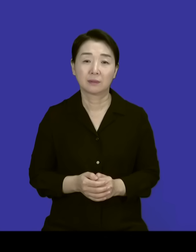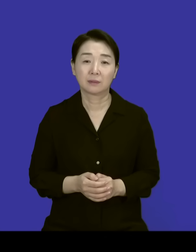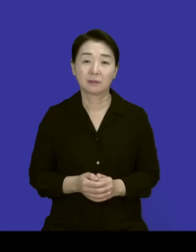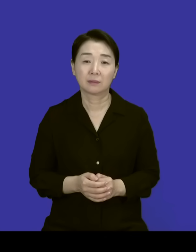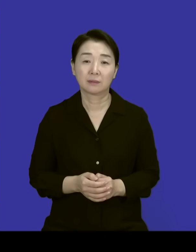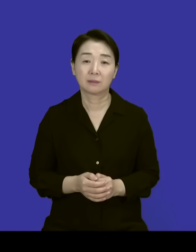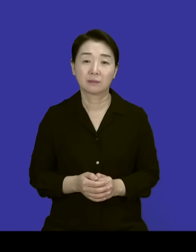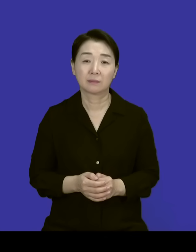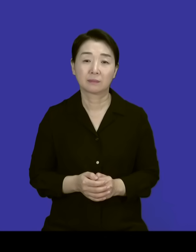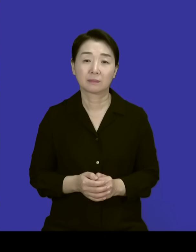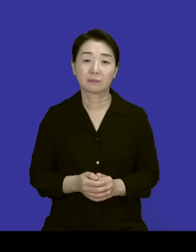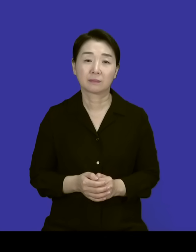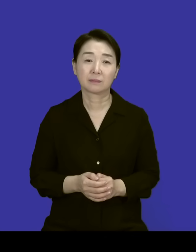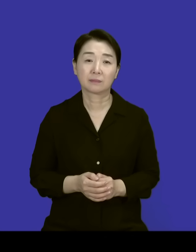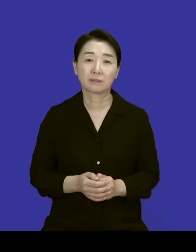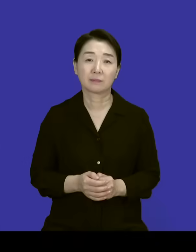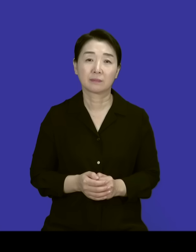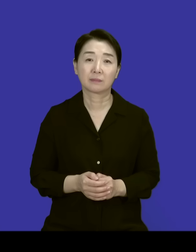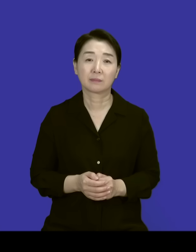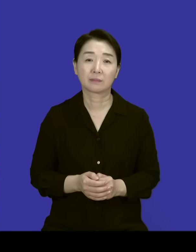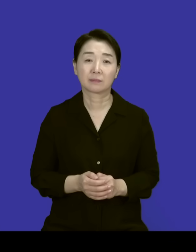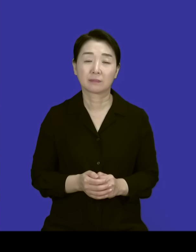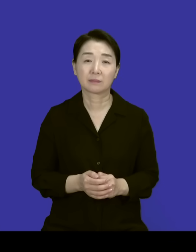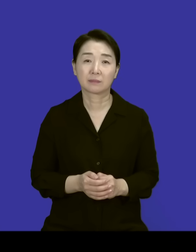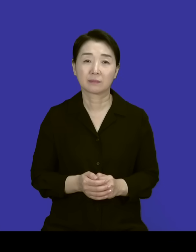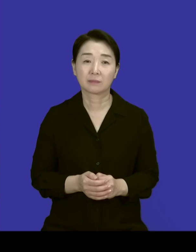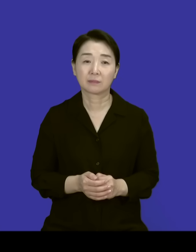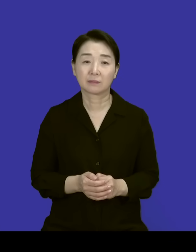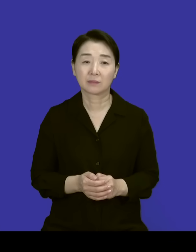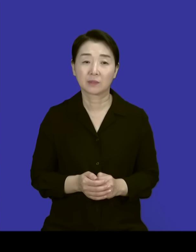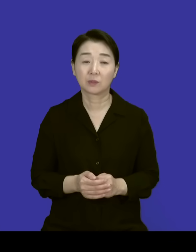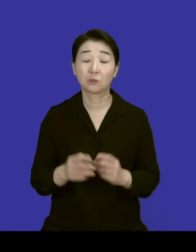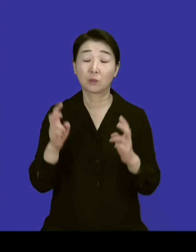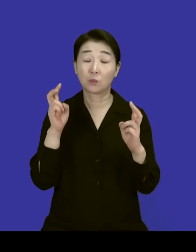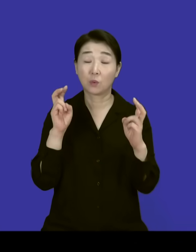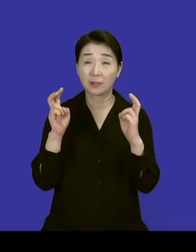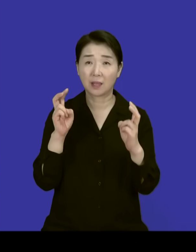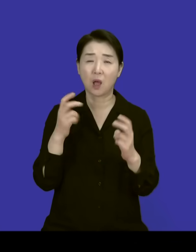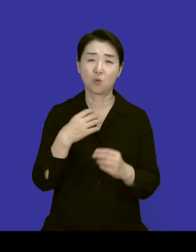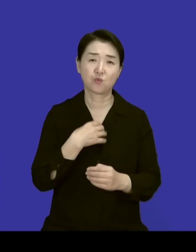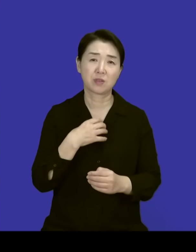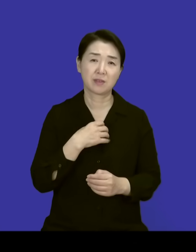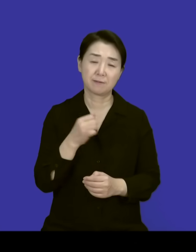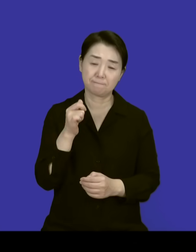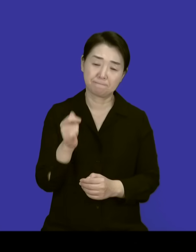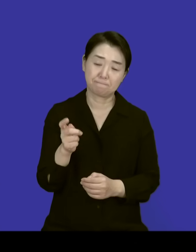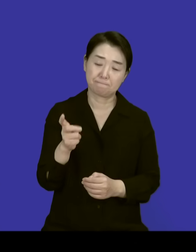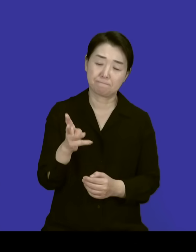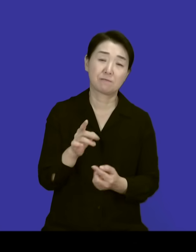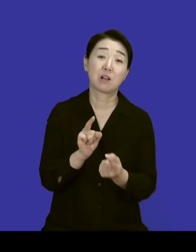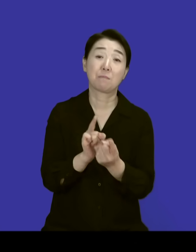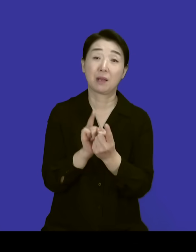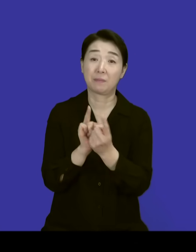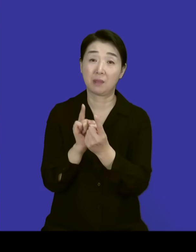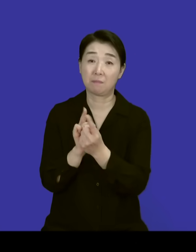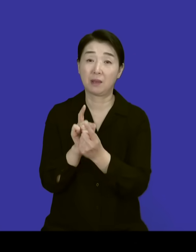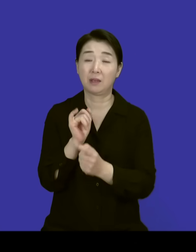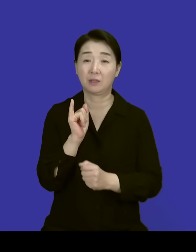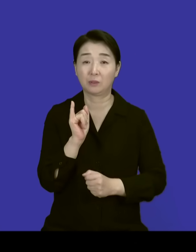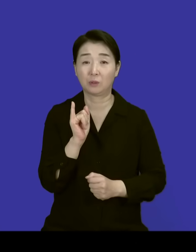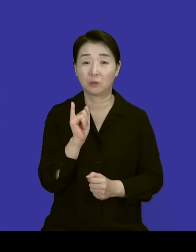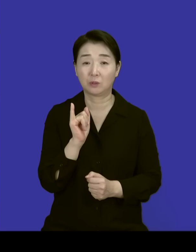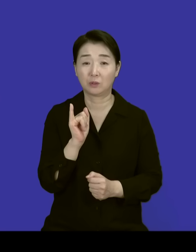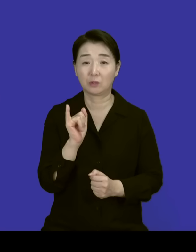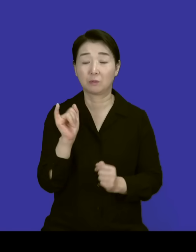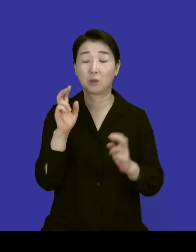막 말씀을 드렸죠. 예. 이 회사에 위기는 몇 번 왔었어요 계속요. 그렇겠죠. 근데 지금 이 회사의 위기를